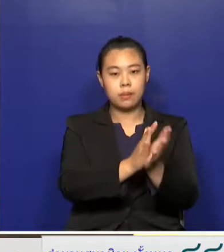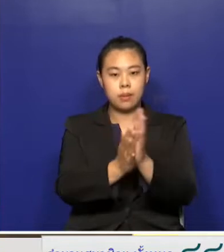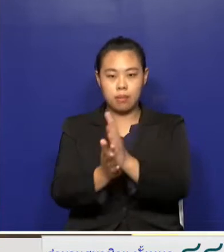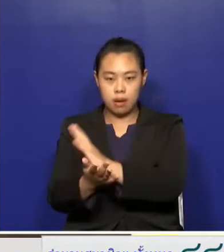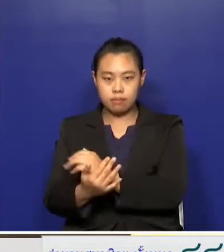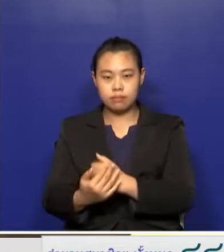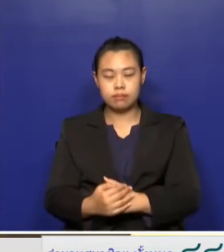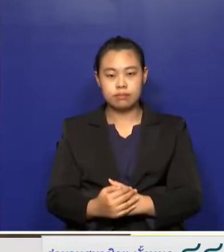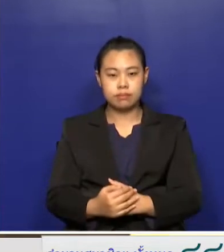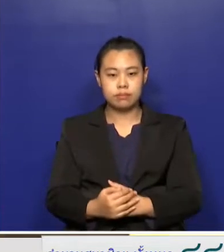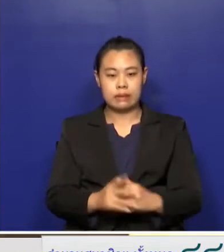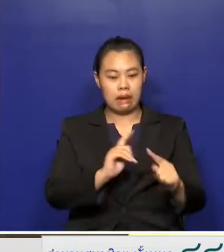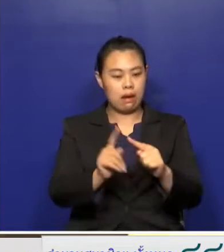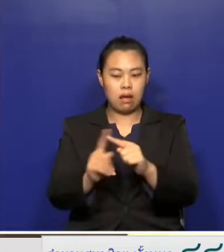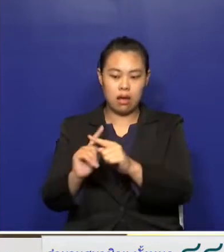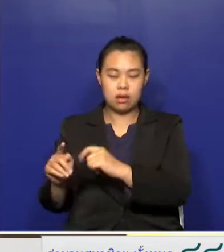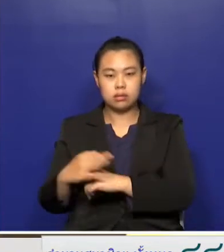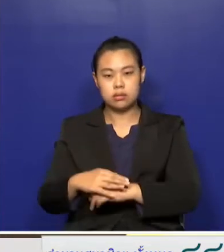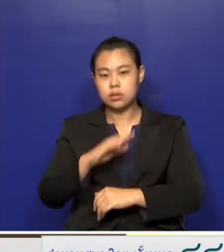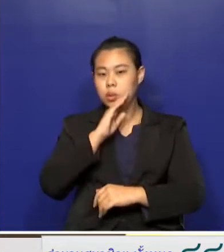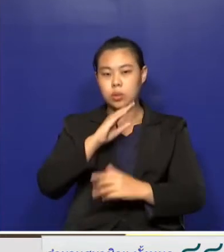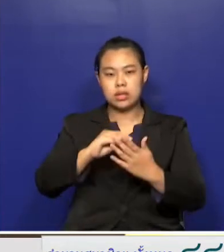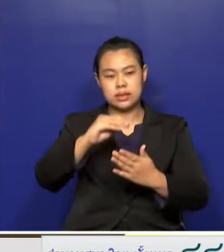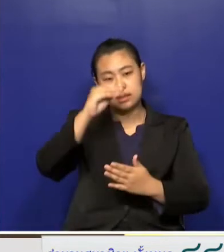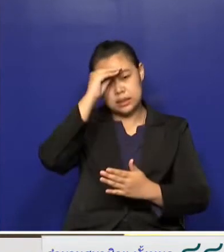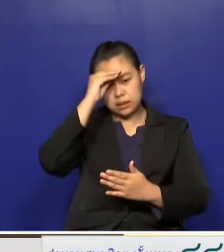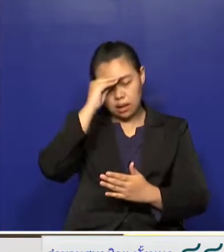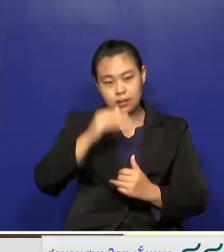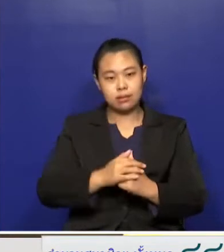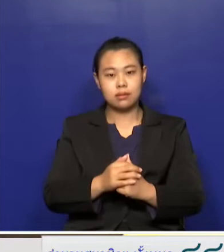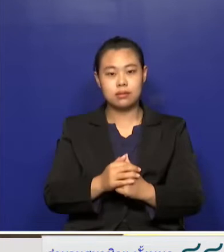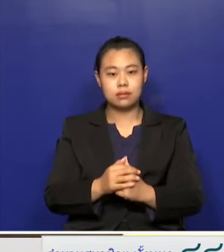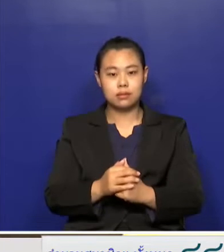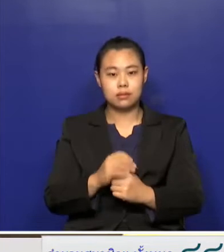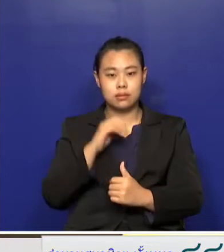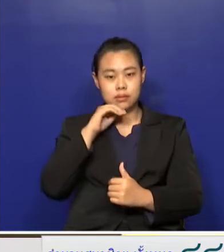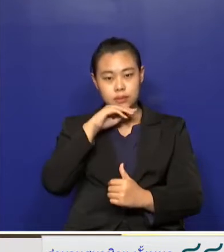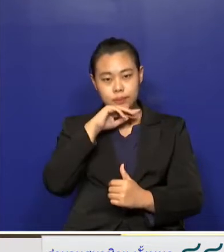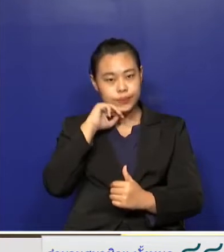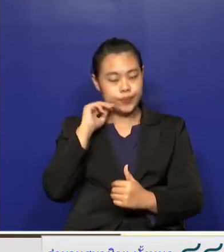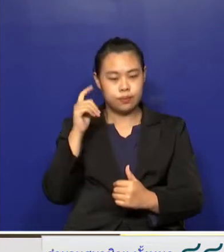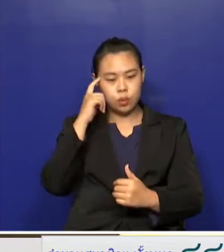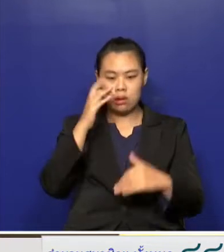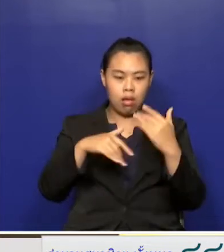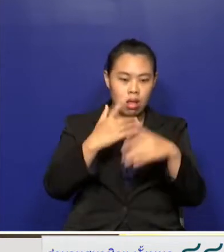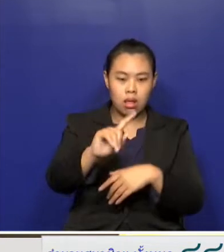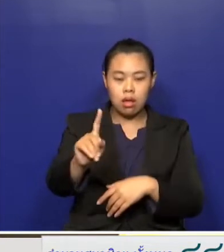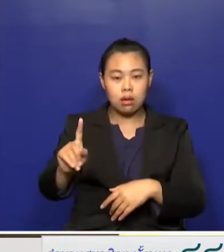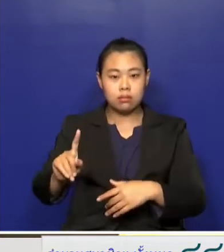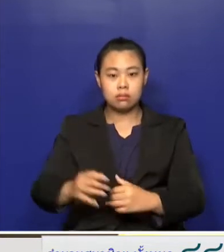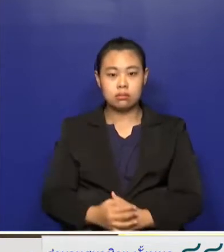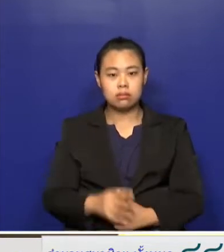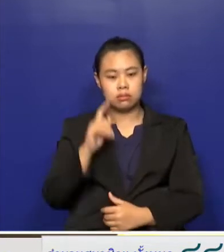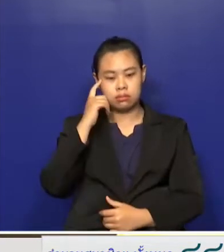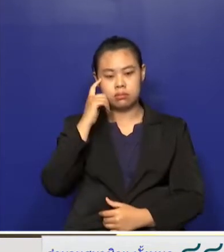ายังหาทิศทางไม่ได้ไม่รู้จะเดินหน้าไปยังไงแบบ